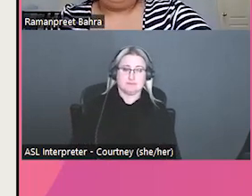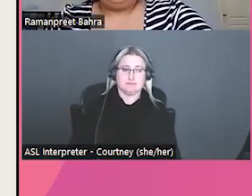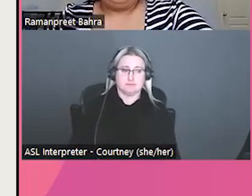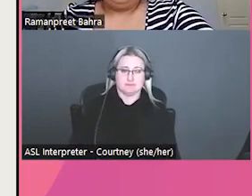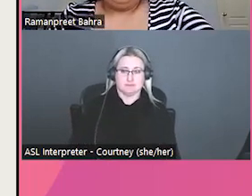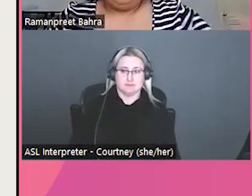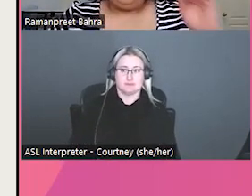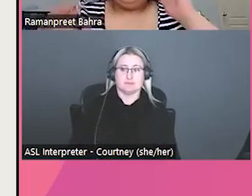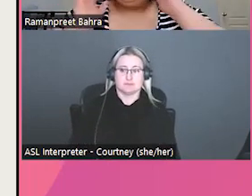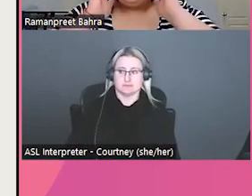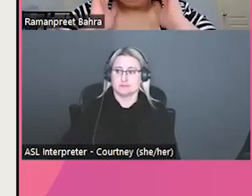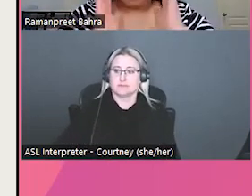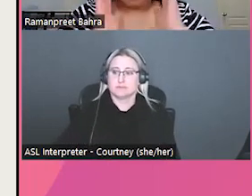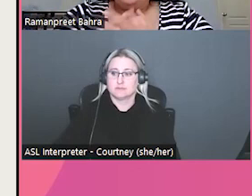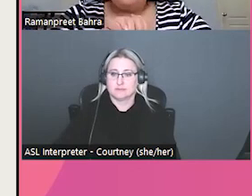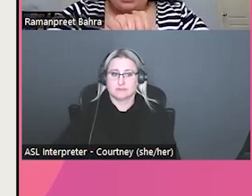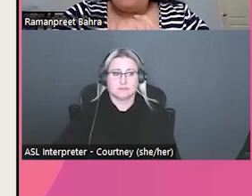de santé.